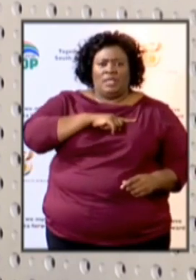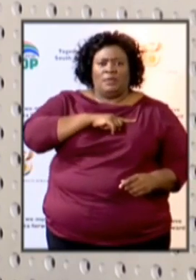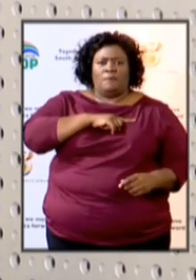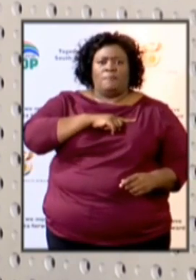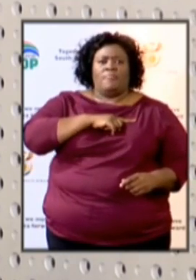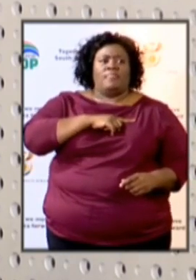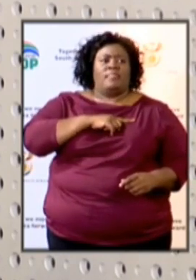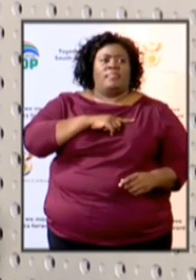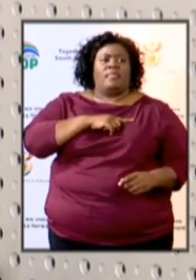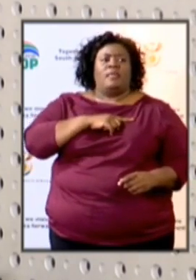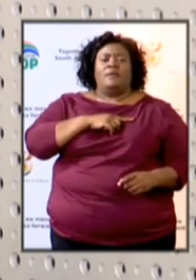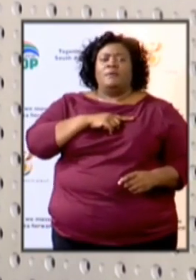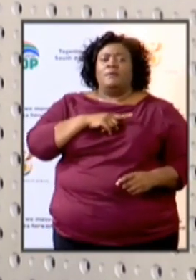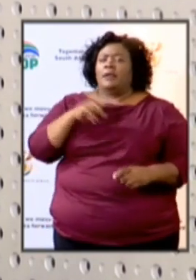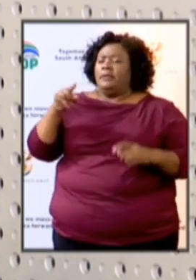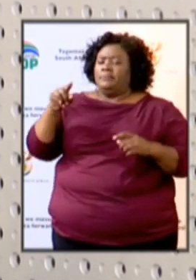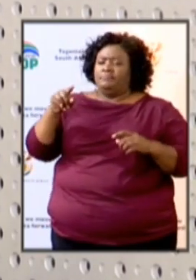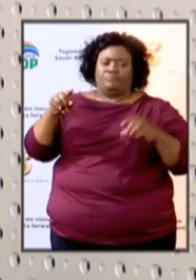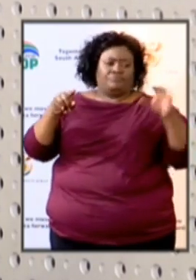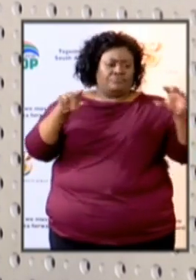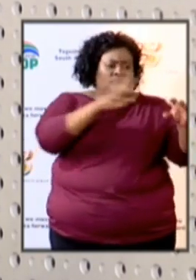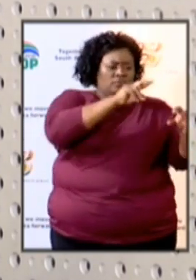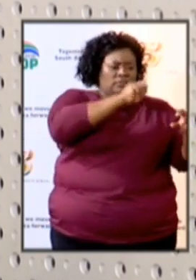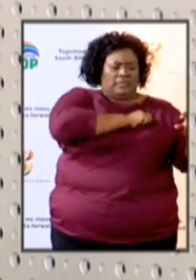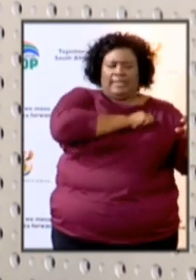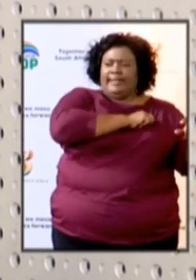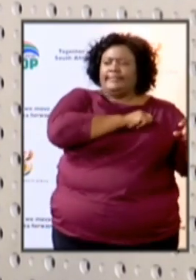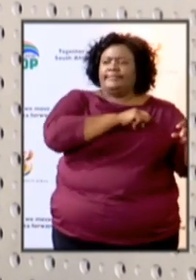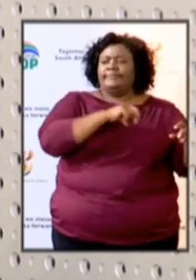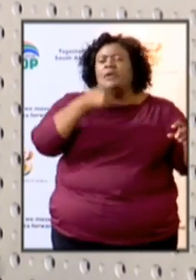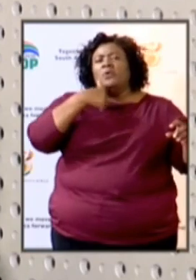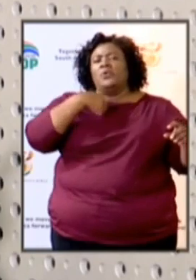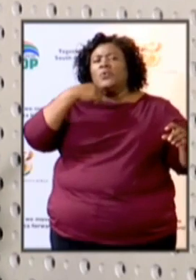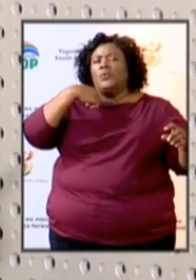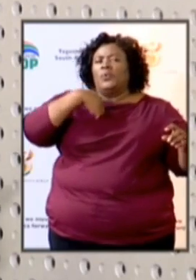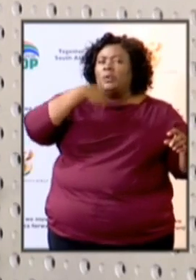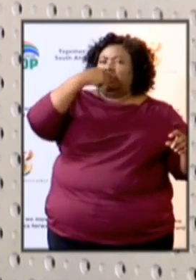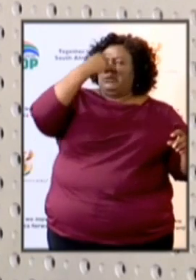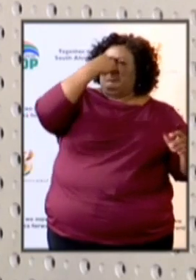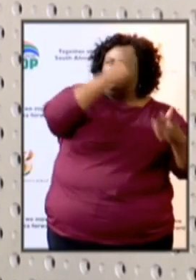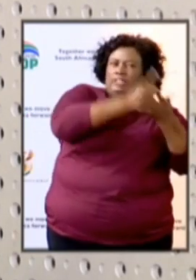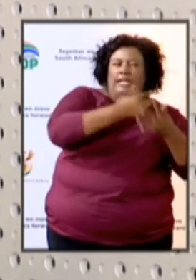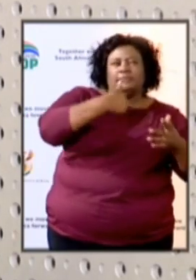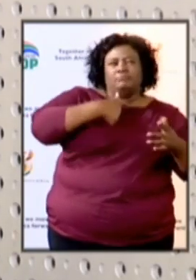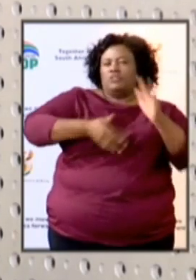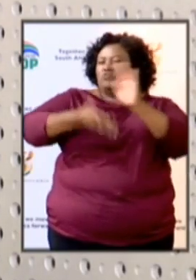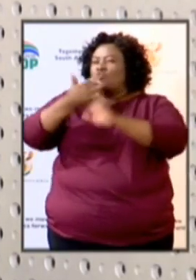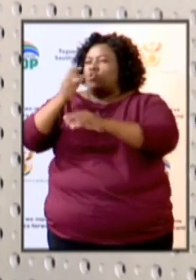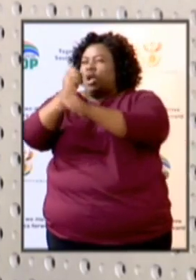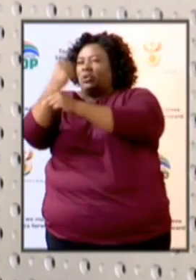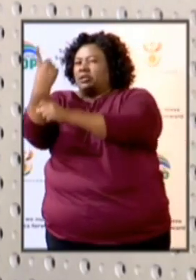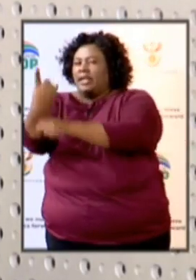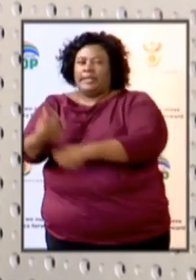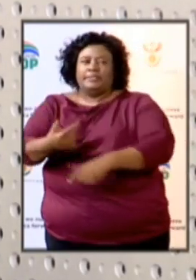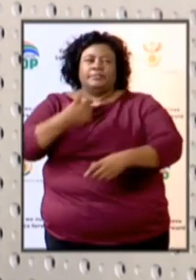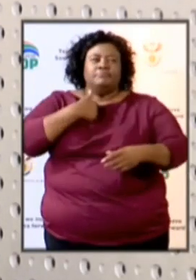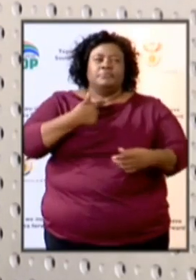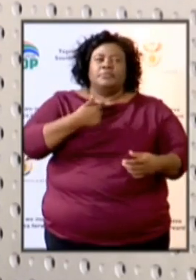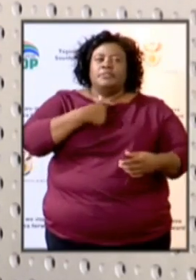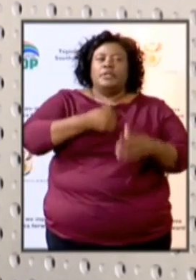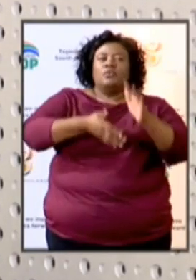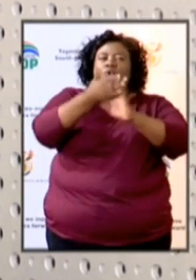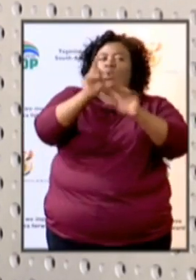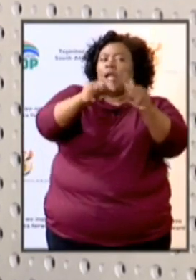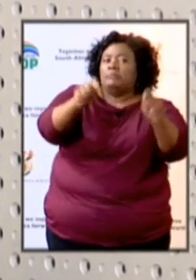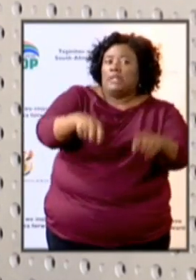Sivagashela mapondo usuge KZN uthi cha manje ngibheke Gauteng cha manje ngibheke